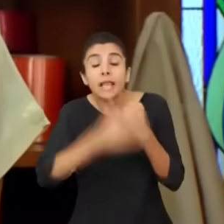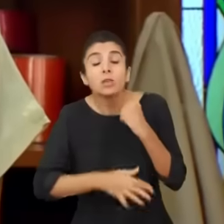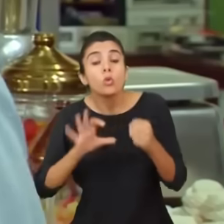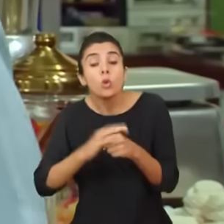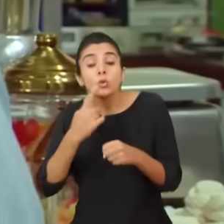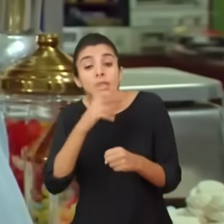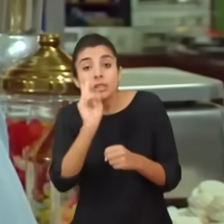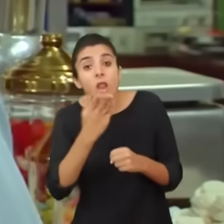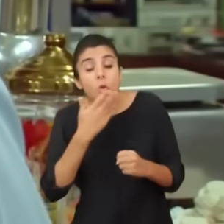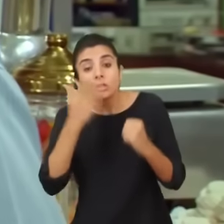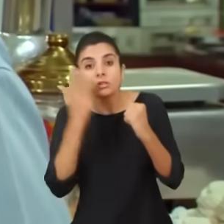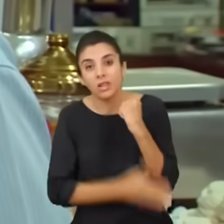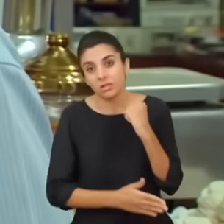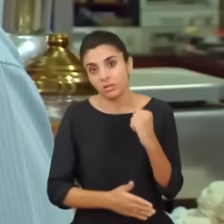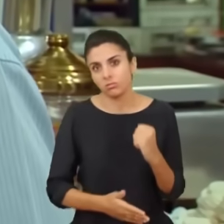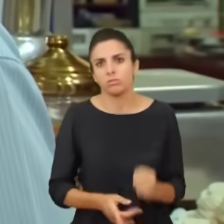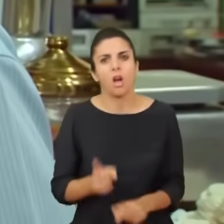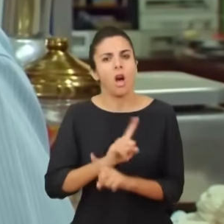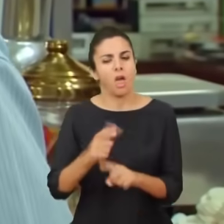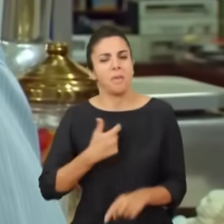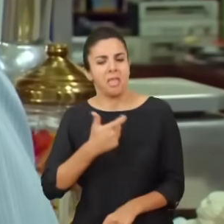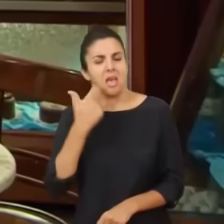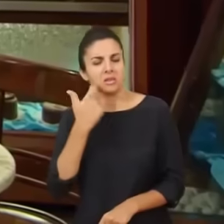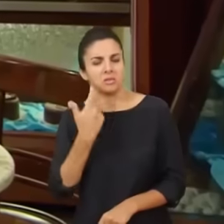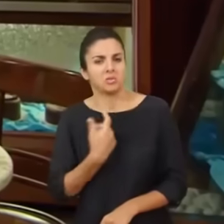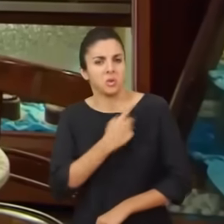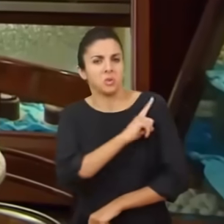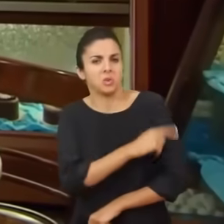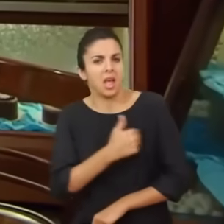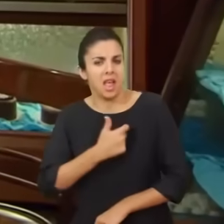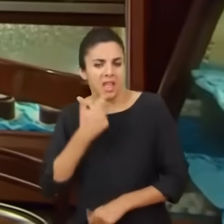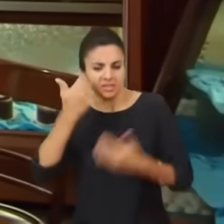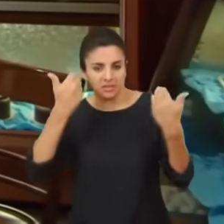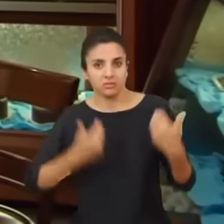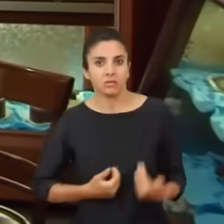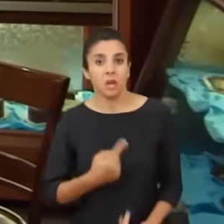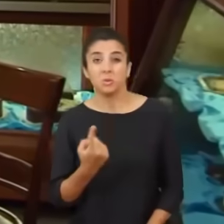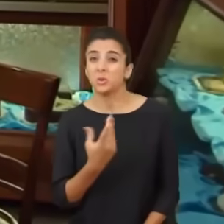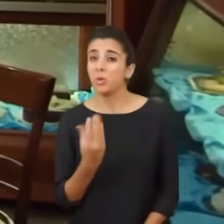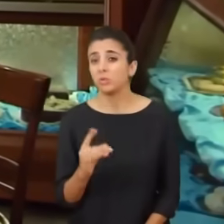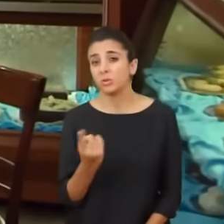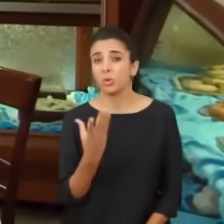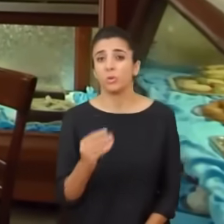yasak. Bir şey olmaz. Bu eski toprağıma. Bir şey olmazmış ya.